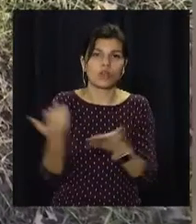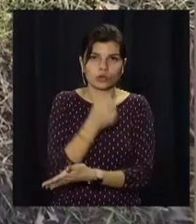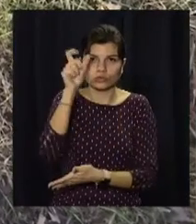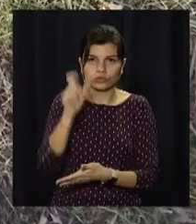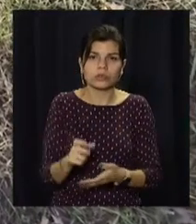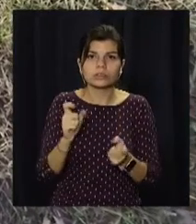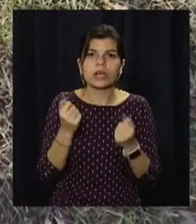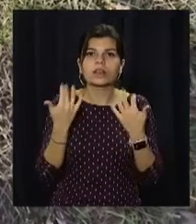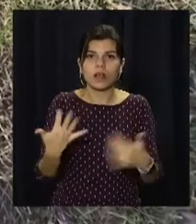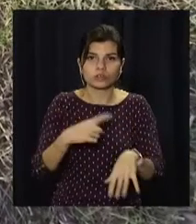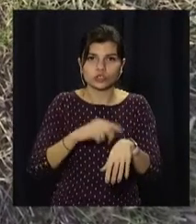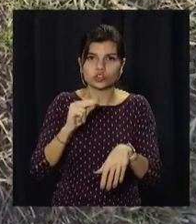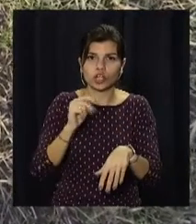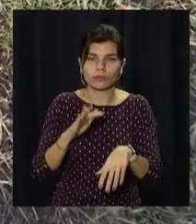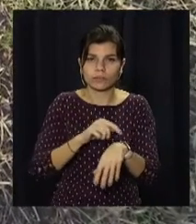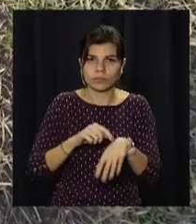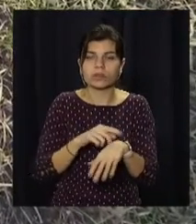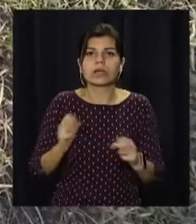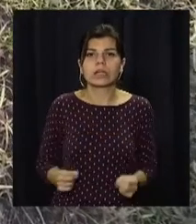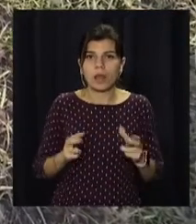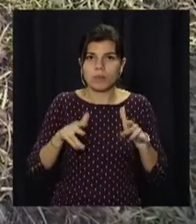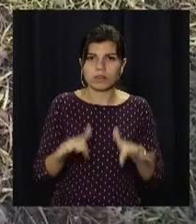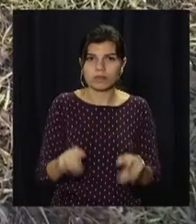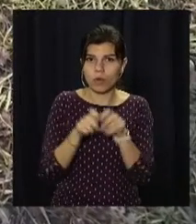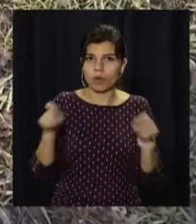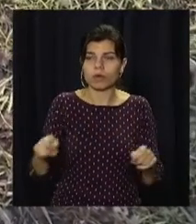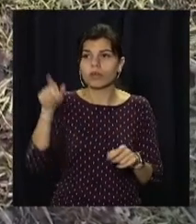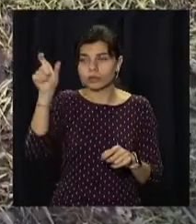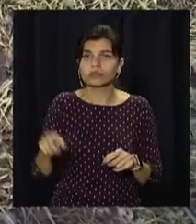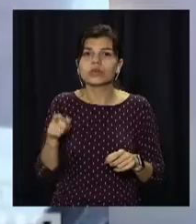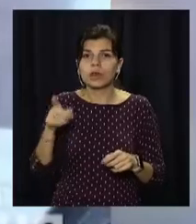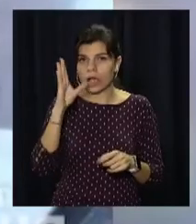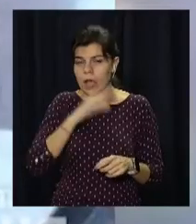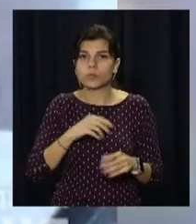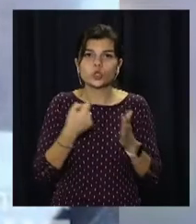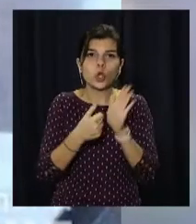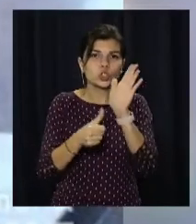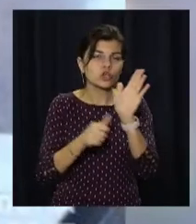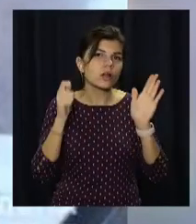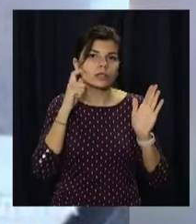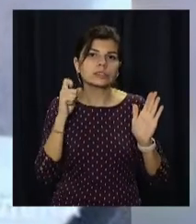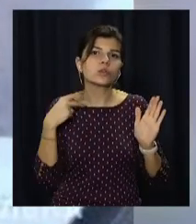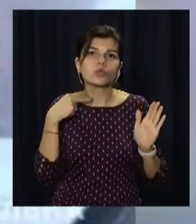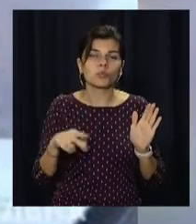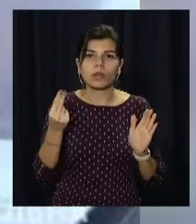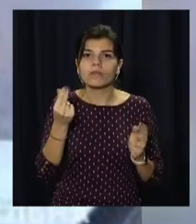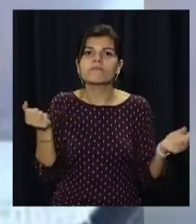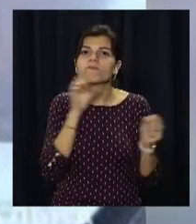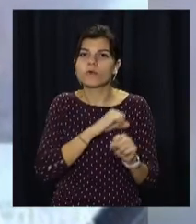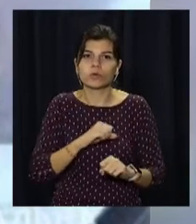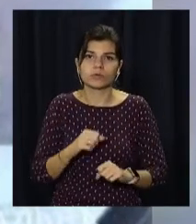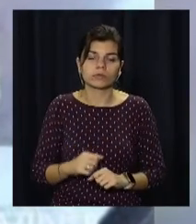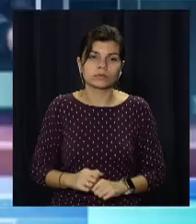за декілька годин. Поліція відкрила кримінальне провадження. Викрадачам загрожує до 6 років за ґратами.